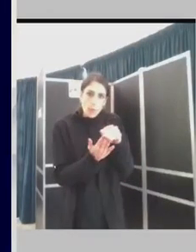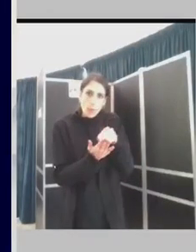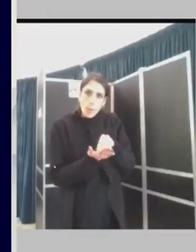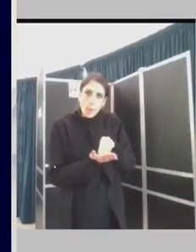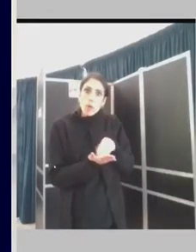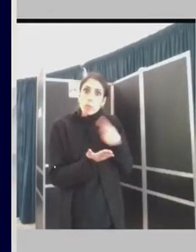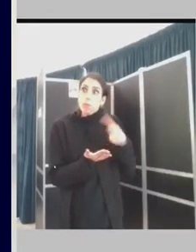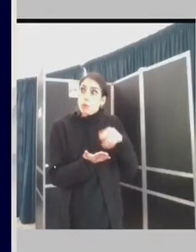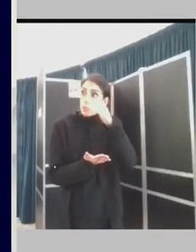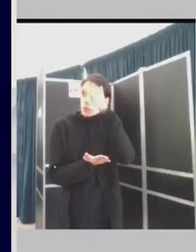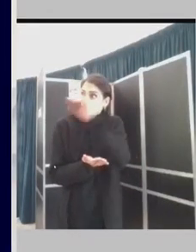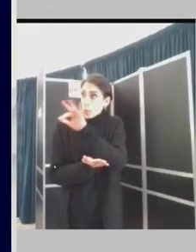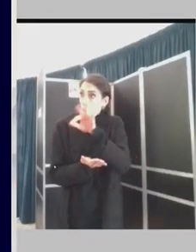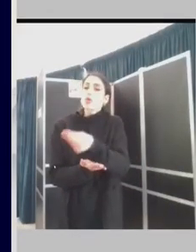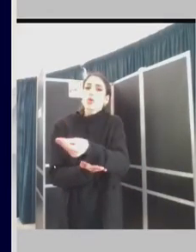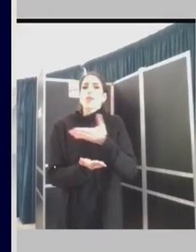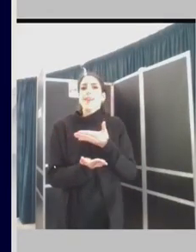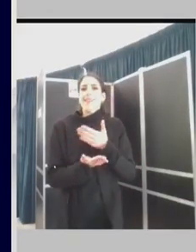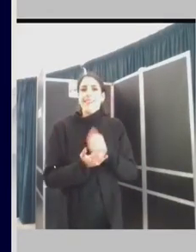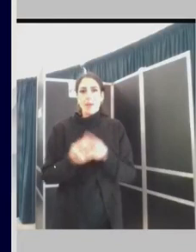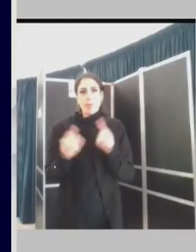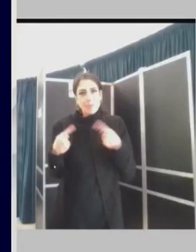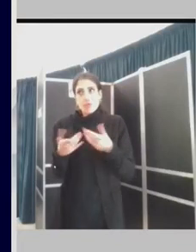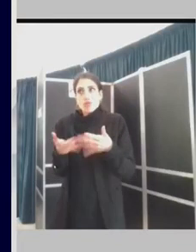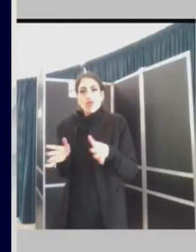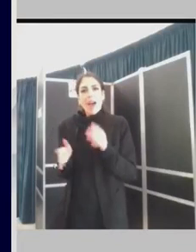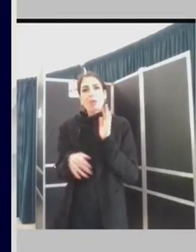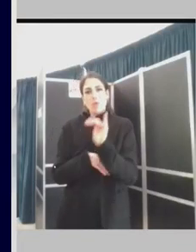quotidianità. Grazie di cuore.